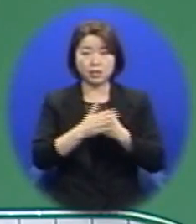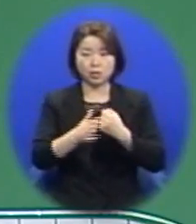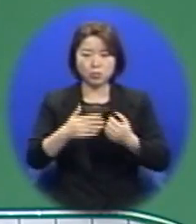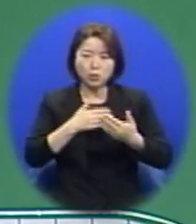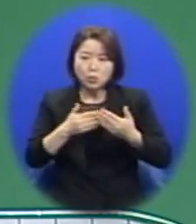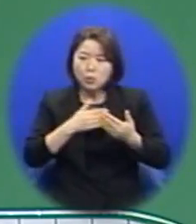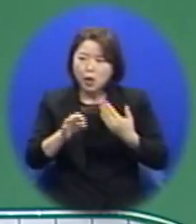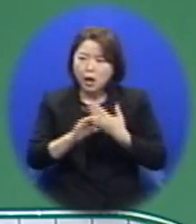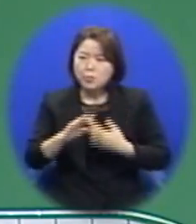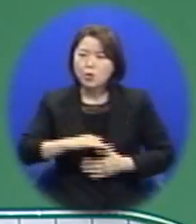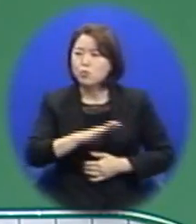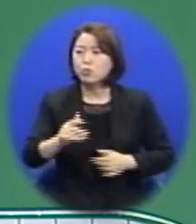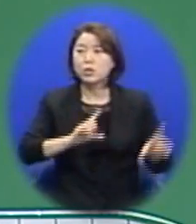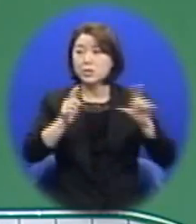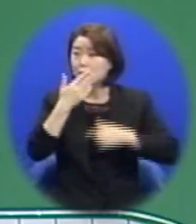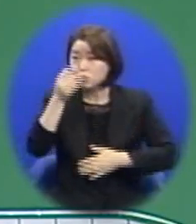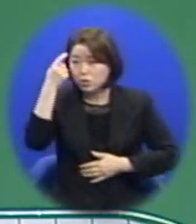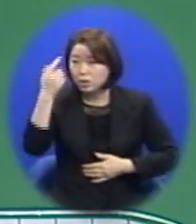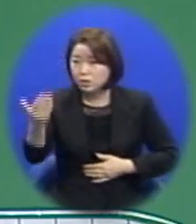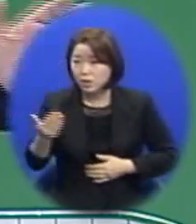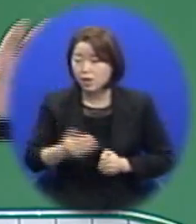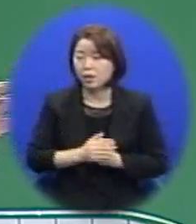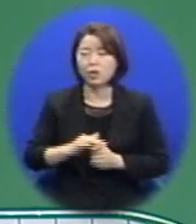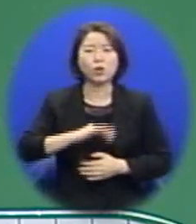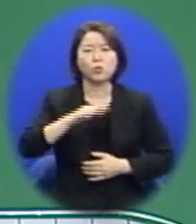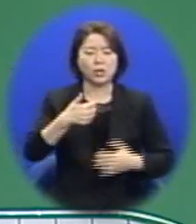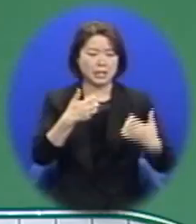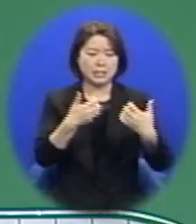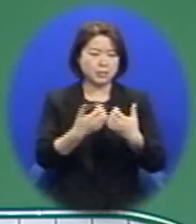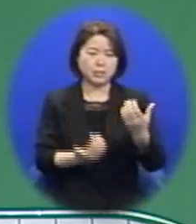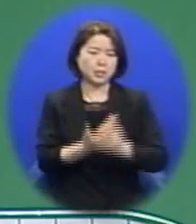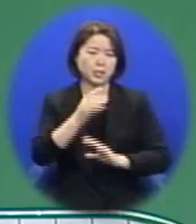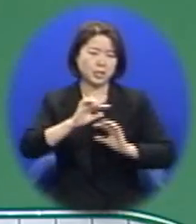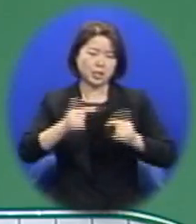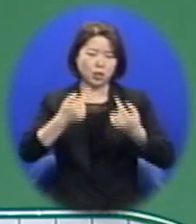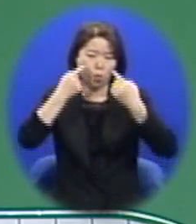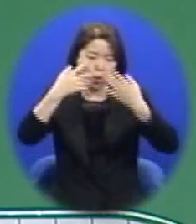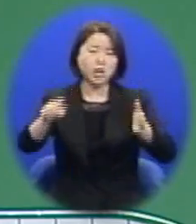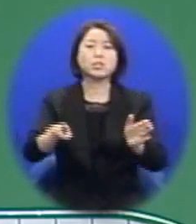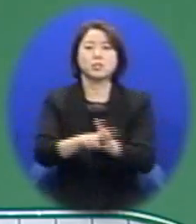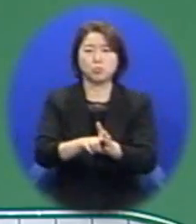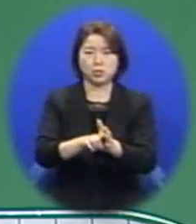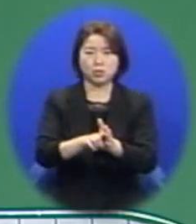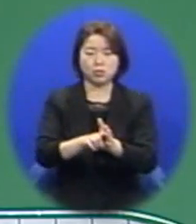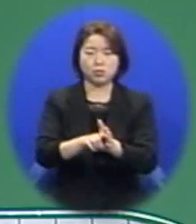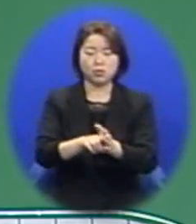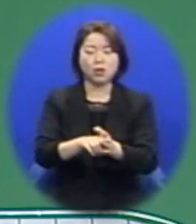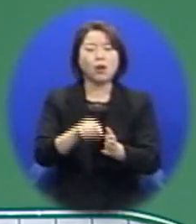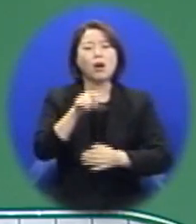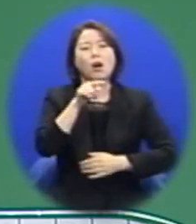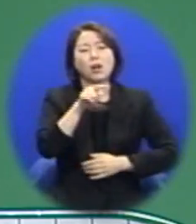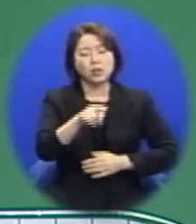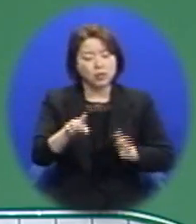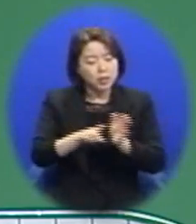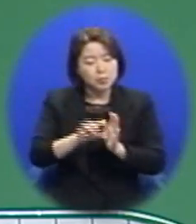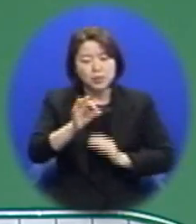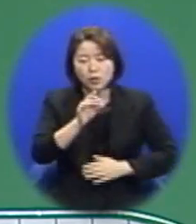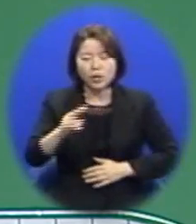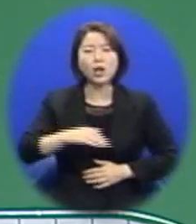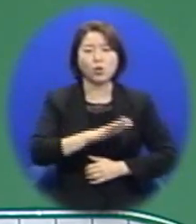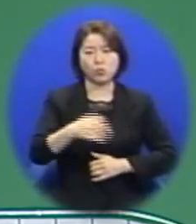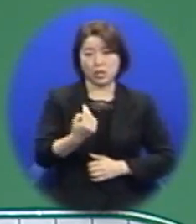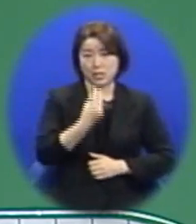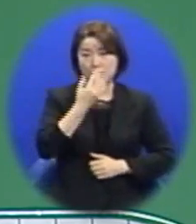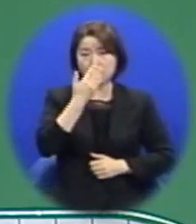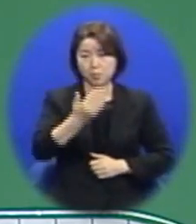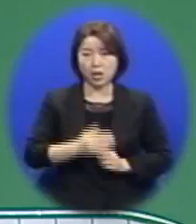있겠냐. 우리는 전쟁이 안 일어날 거라고 확실히 믿는다. 그래야 살아나니까. 그래야 학교도